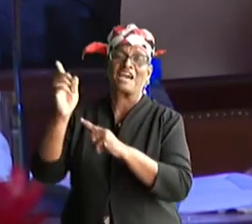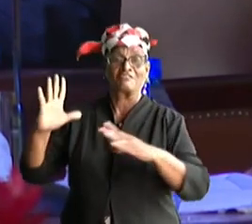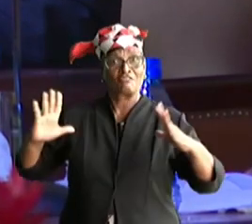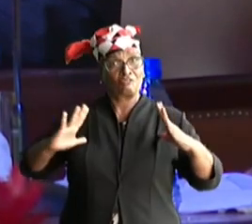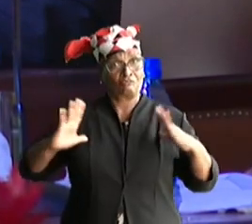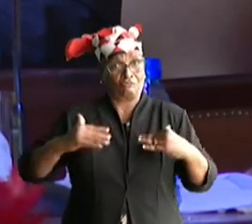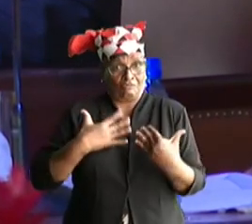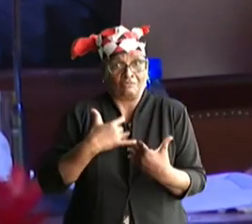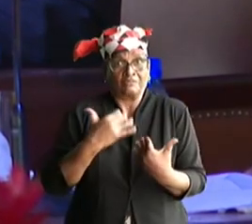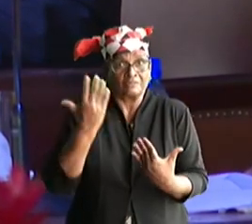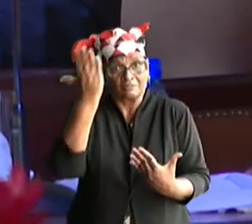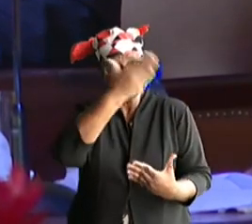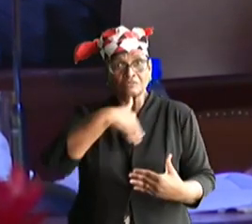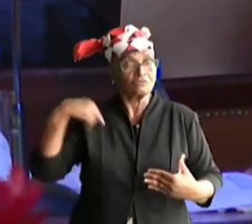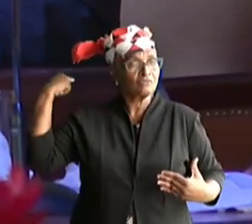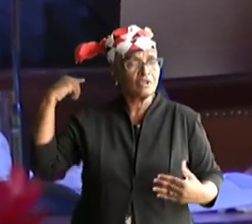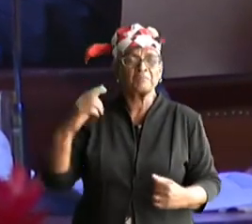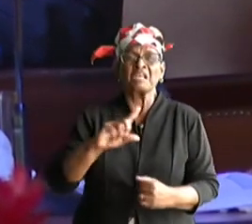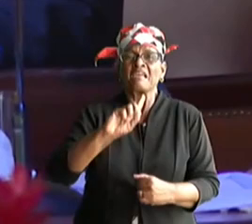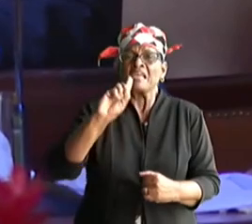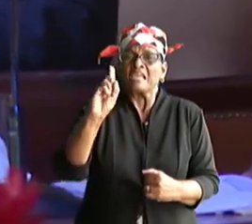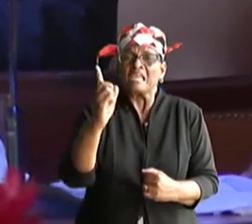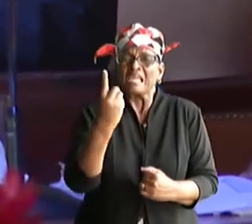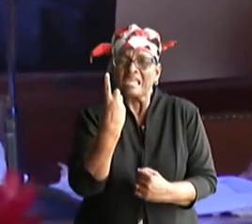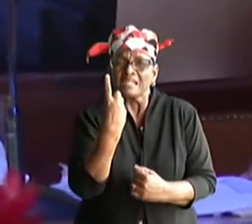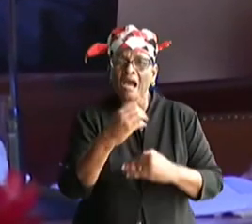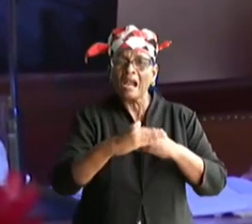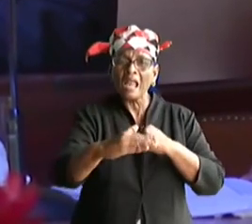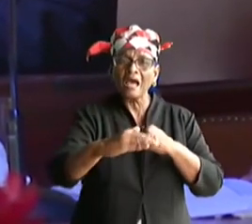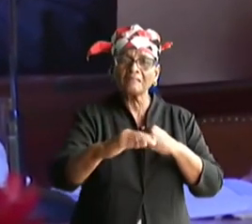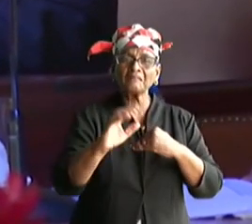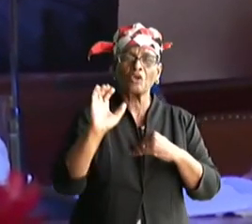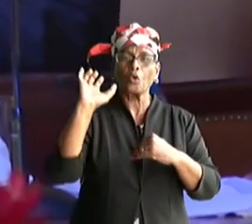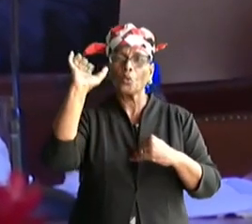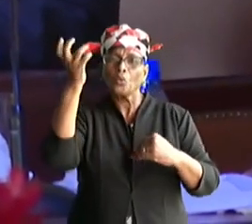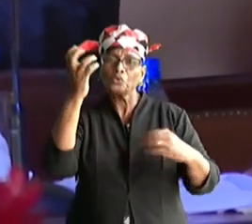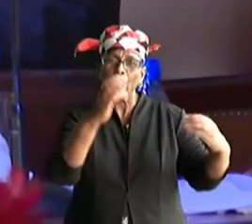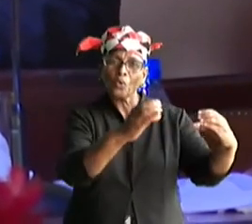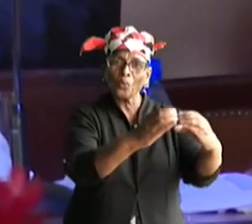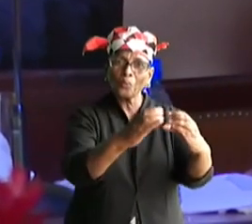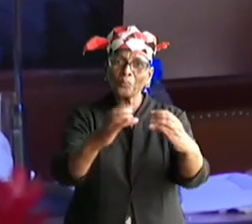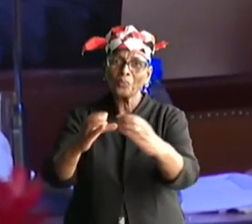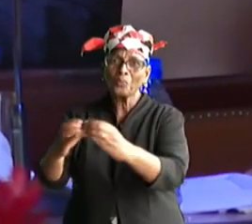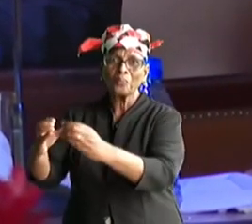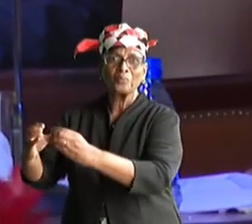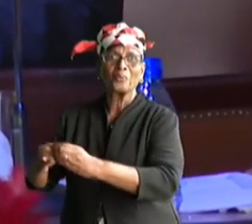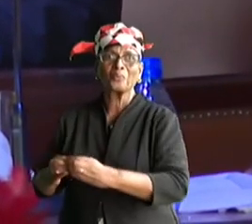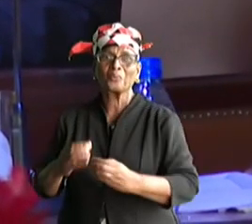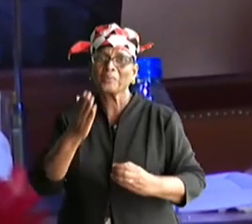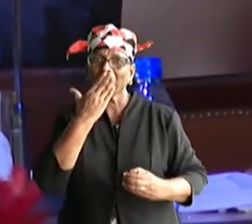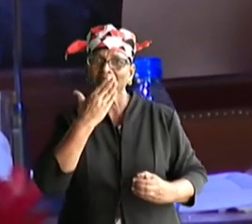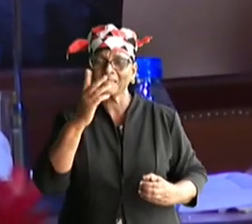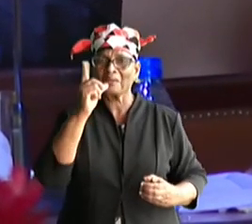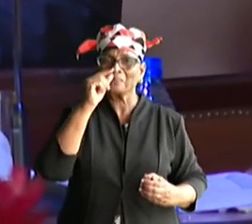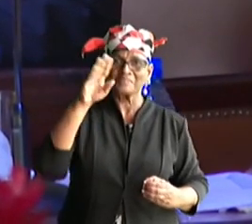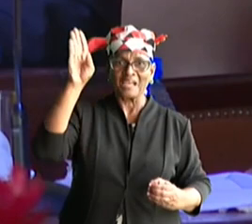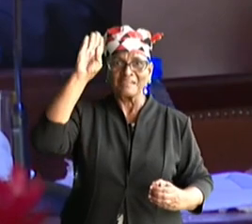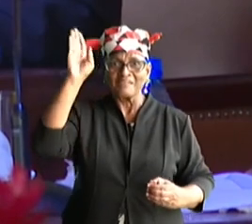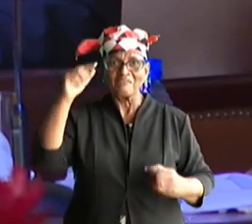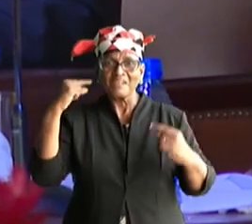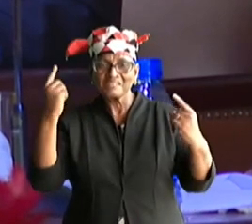Het enige land ter wereld waar alle bevolkingsgroepen bij elkaar komen. Het enige land ter wereld dat